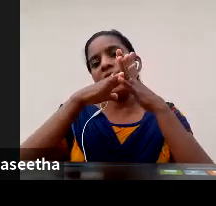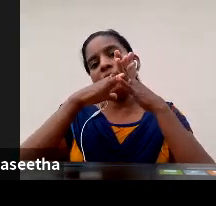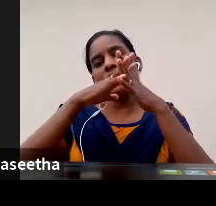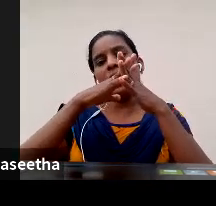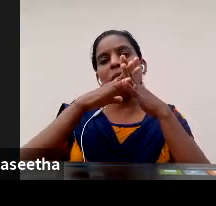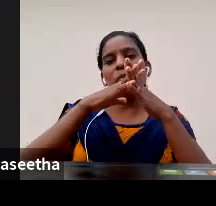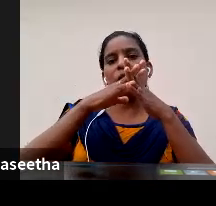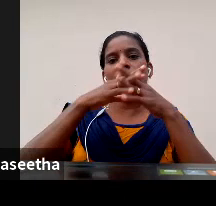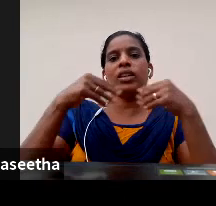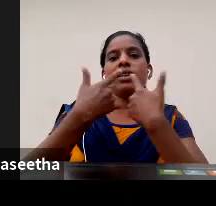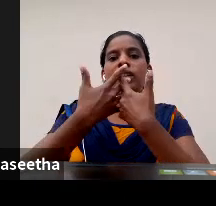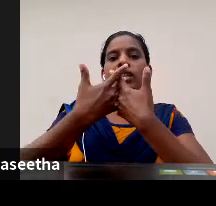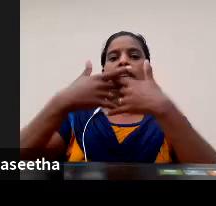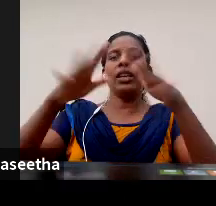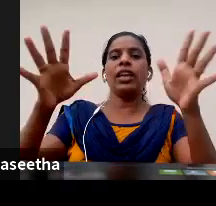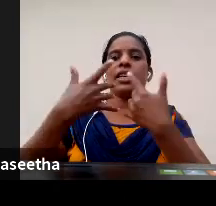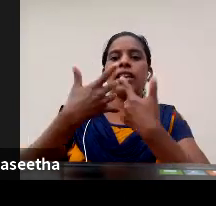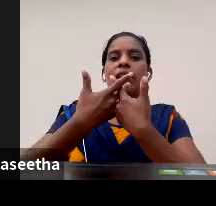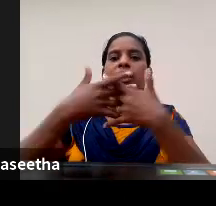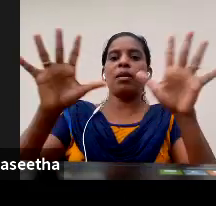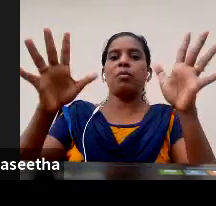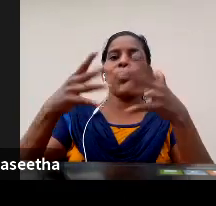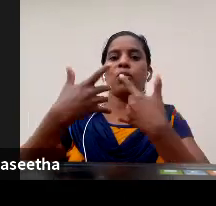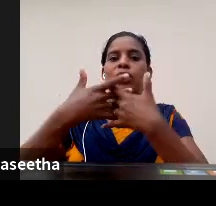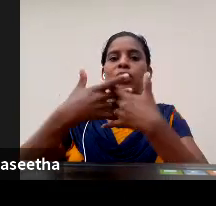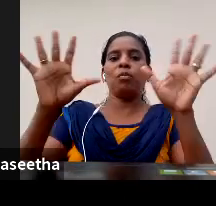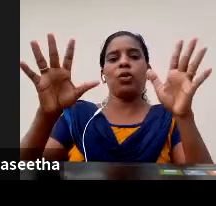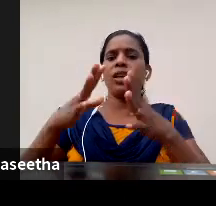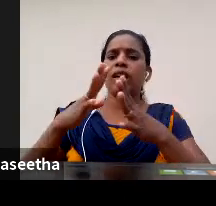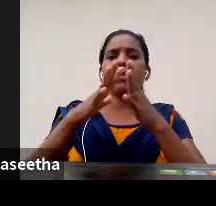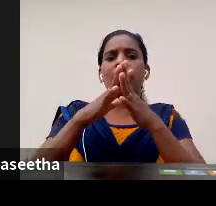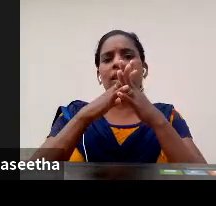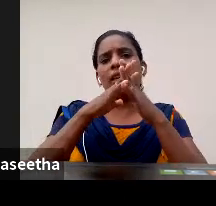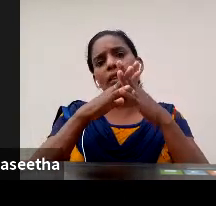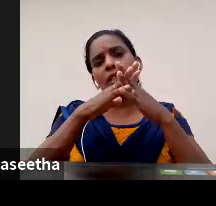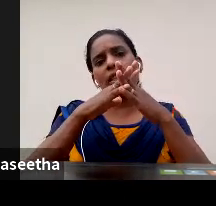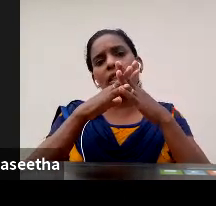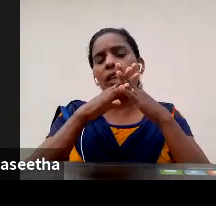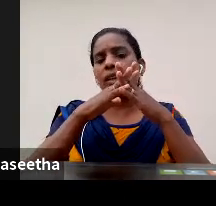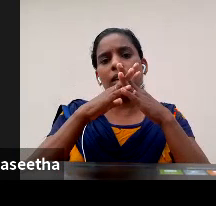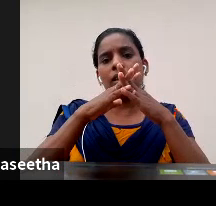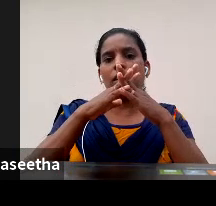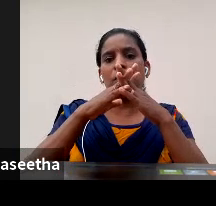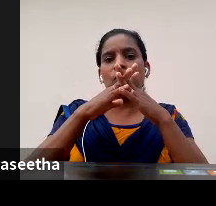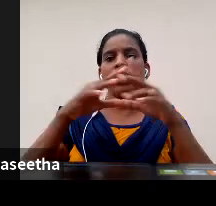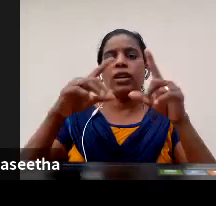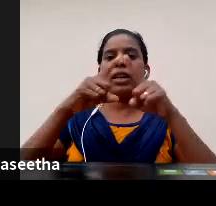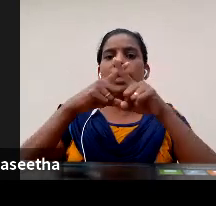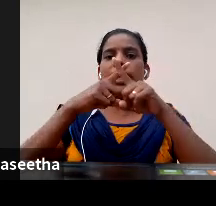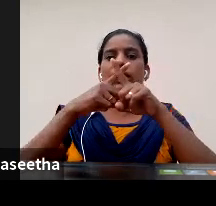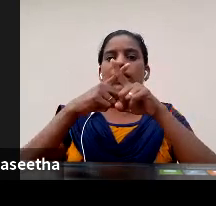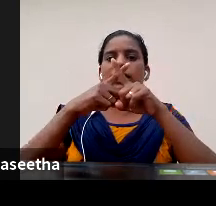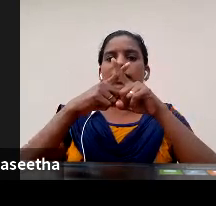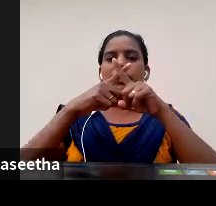ഡബ്ല്യു ഇങ്ങനെ വെച്ചാലും ഡബ്ല്യു ആണ്, ഇങ്ങനെയും ചെയ്യാറുണ്ട് ഡബ്ല്യു, ഡബ്ല്യു രണ്ടും പറയാറുണ്ട്, ഇങ്ങനെ വെച്ചാൽ തന്നെ ഡബ്ല്യു.